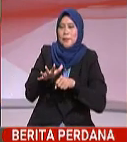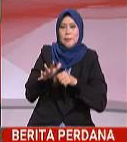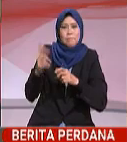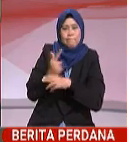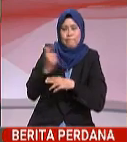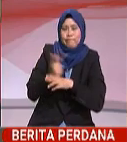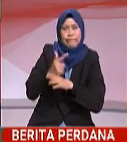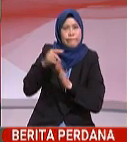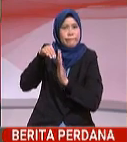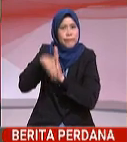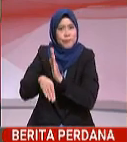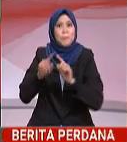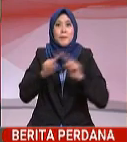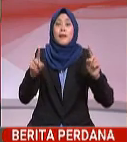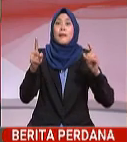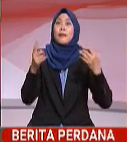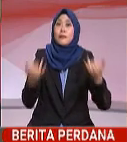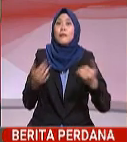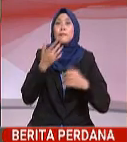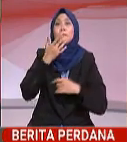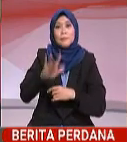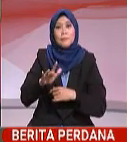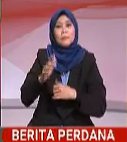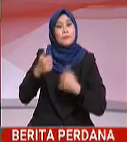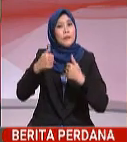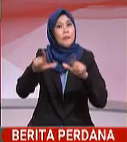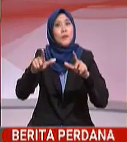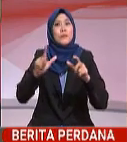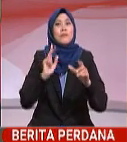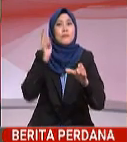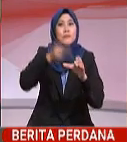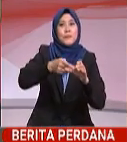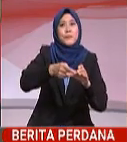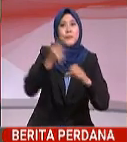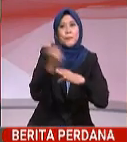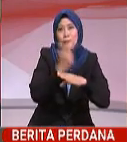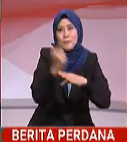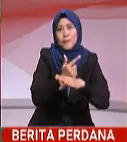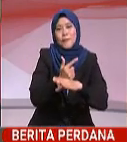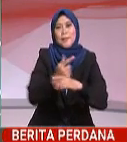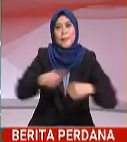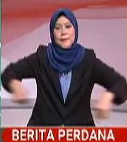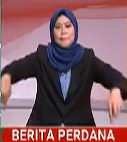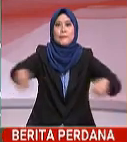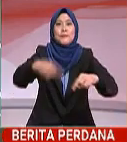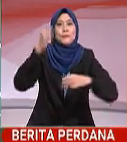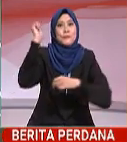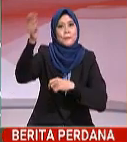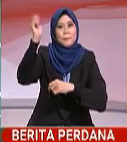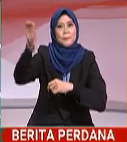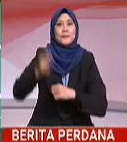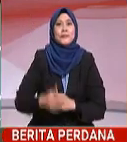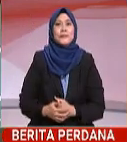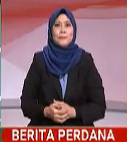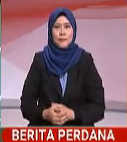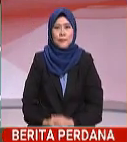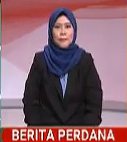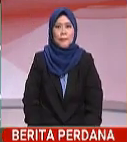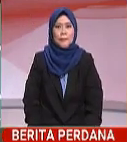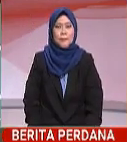latihannya namun tetap bersyukur apabila dibenarkan kembali menjadi latihan di gelanggang.